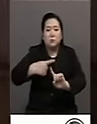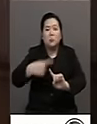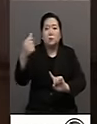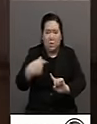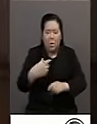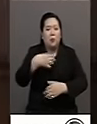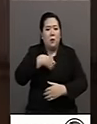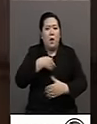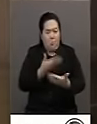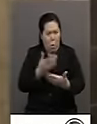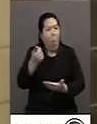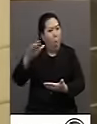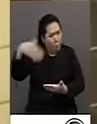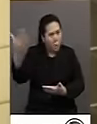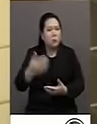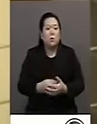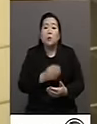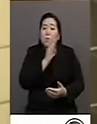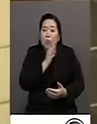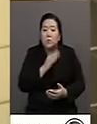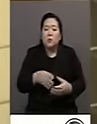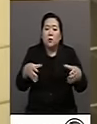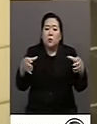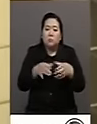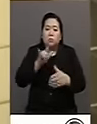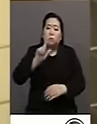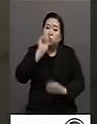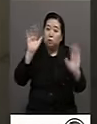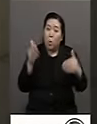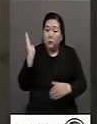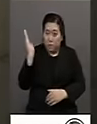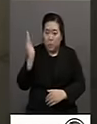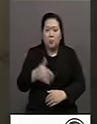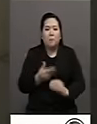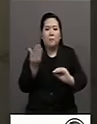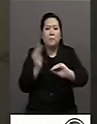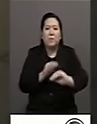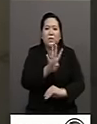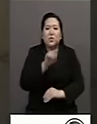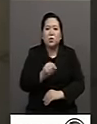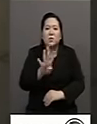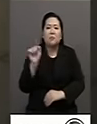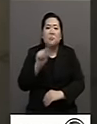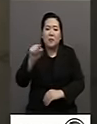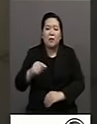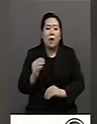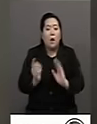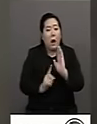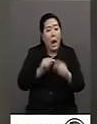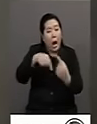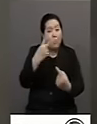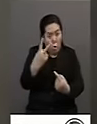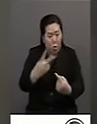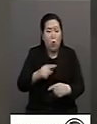ไขเบื้องต้นในการเจรจาและล่าสุดลุฟฮันซาได้เสนอเพิ่มค่าตอบแทนนักบิน 4.4% ใน2งวดและ